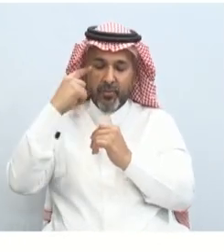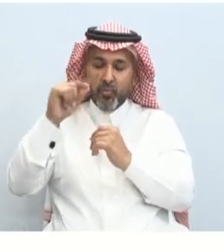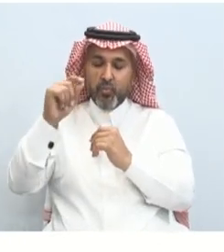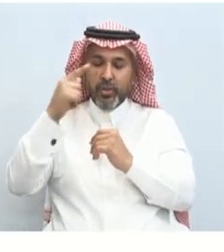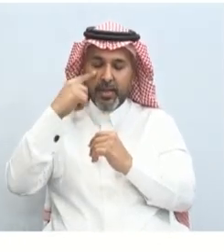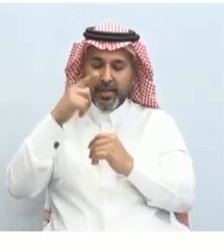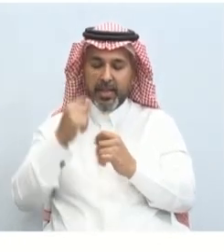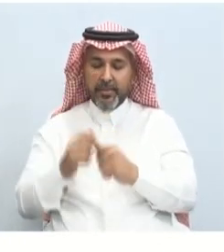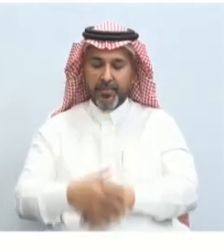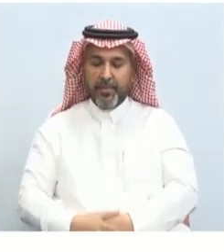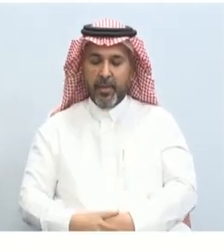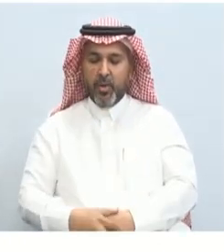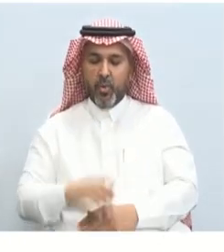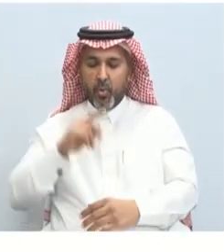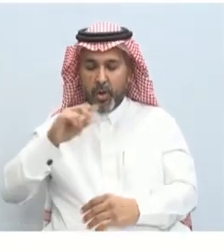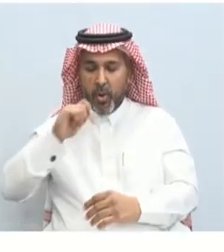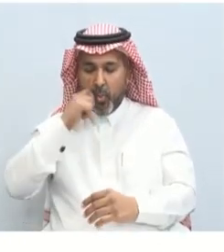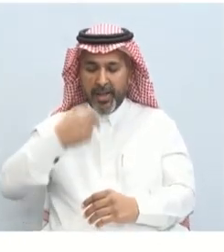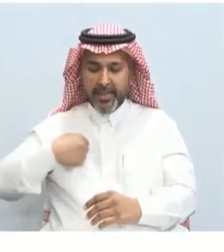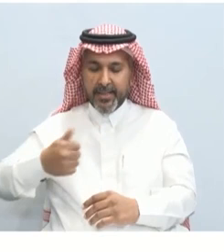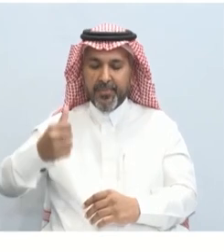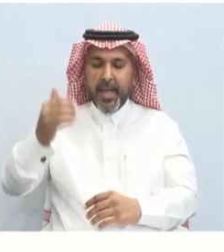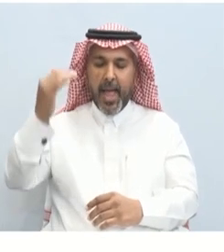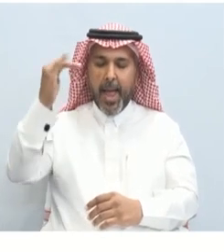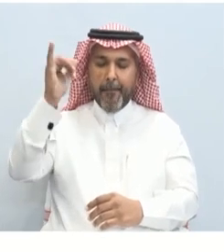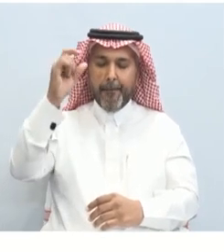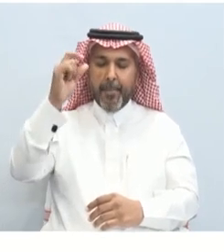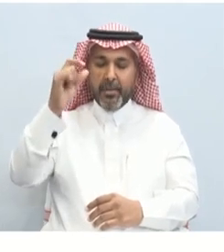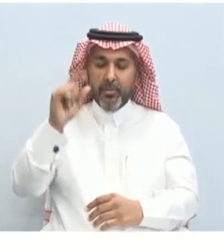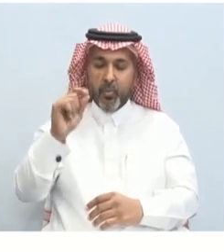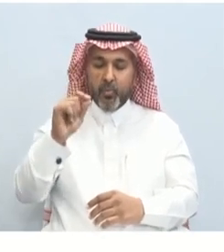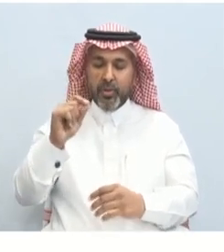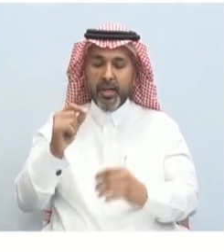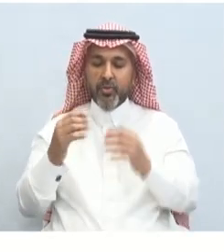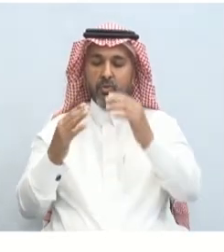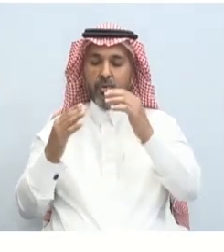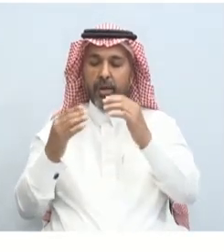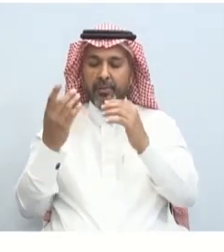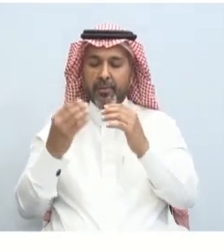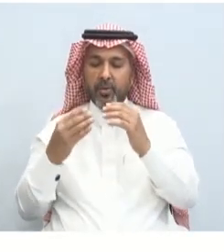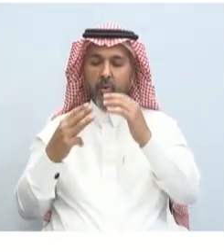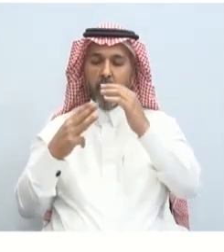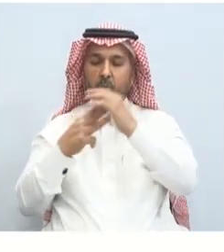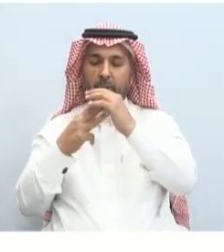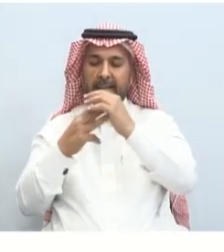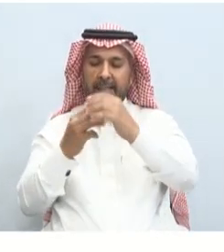واحمد قبل في كليه الطب في احد باحدى الجامعات السعوديه